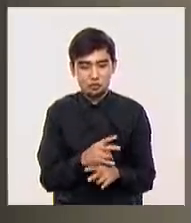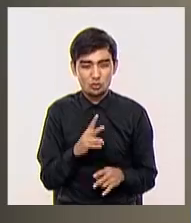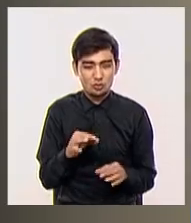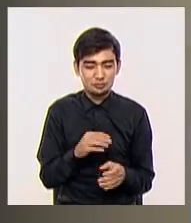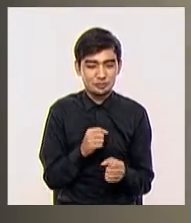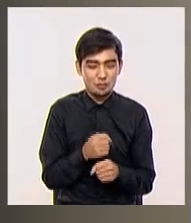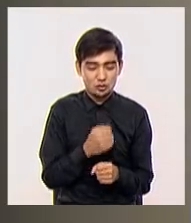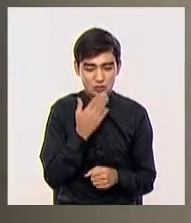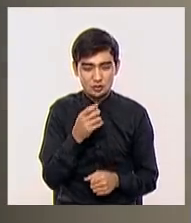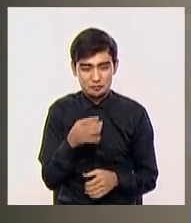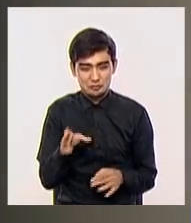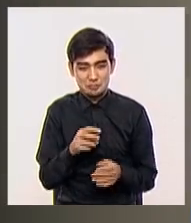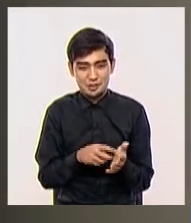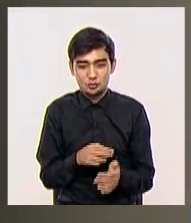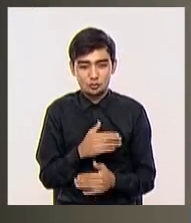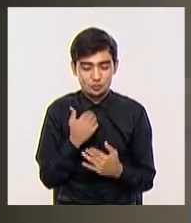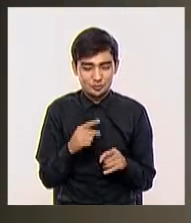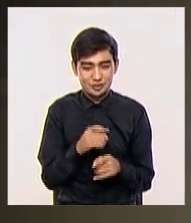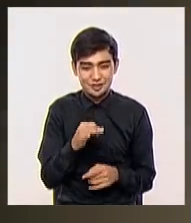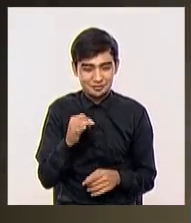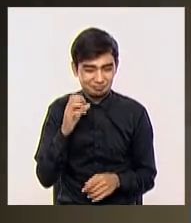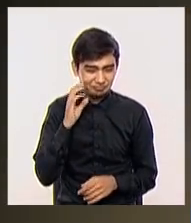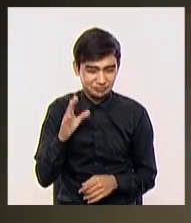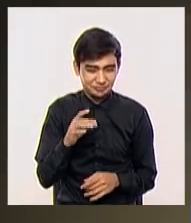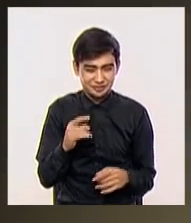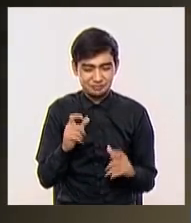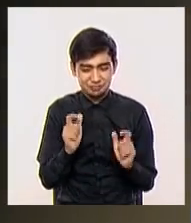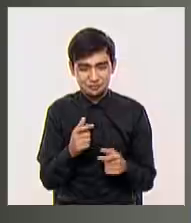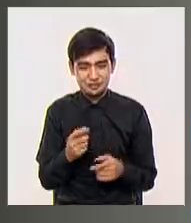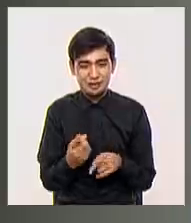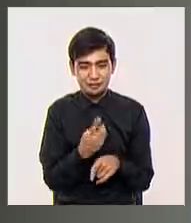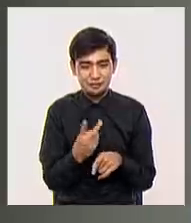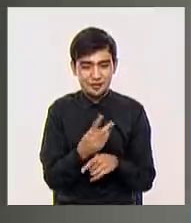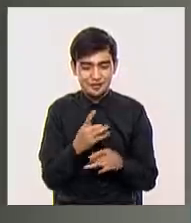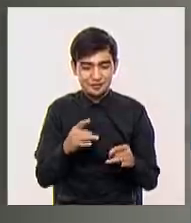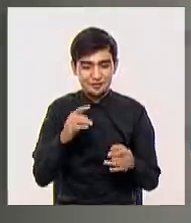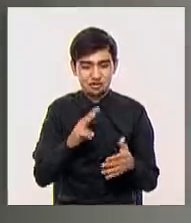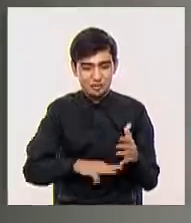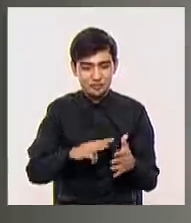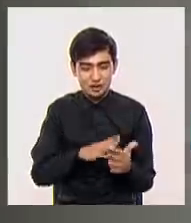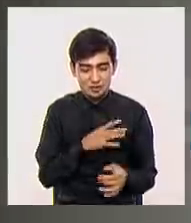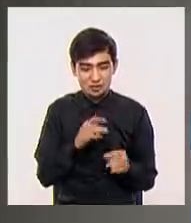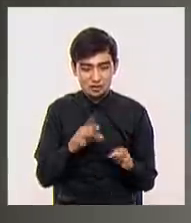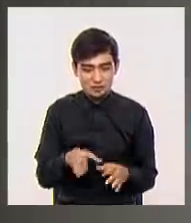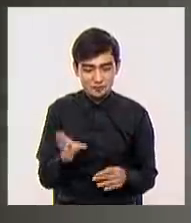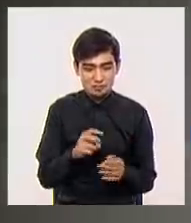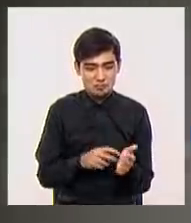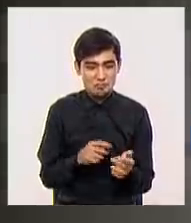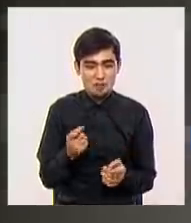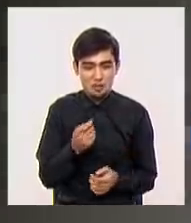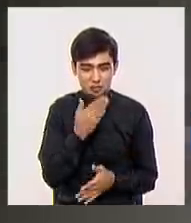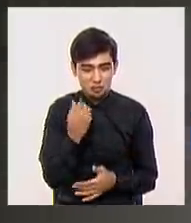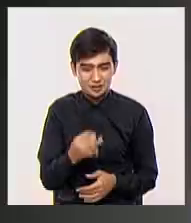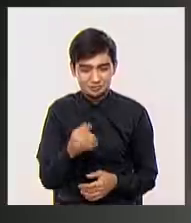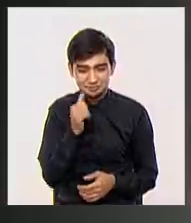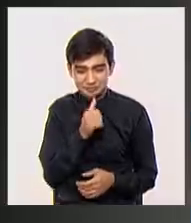қойған жоқ. Бірақ соған қарамастан карантин шараларына бағынбай, бір емес бірнеше рет айыппұл алған мейрамханалар да аз емес. Енді алдағы демалыс күндері тығылып той